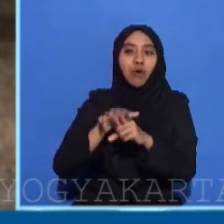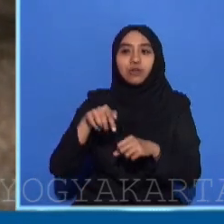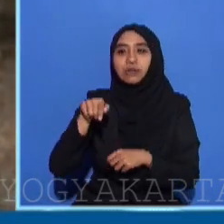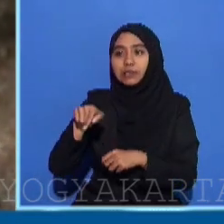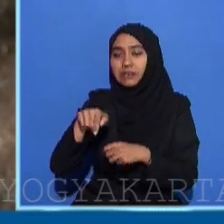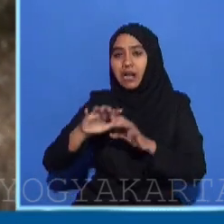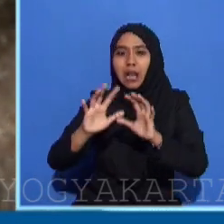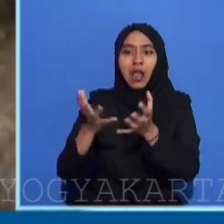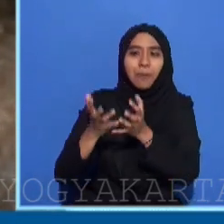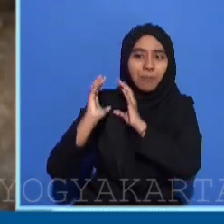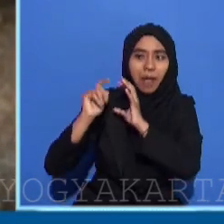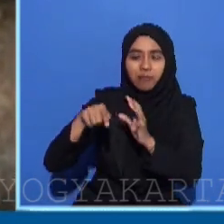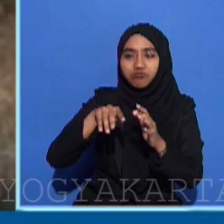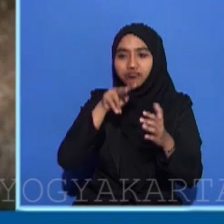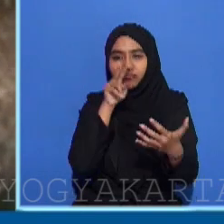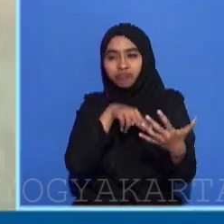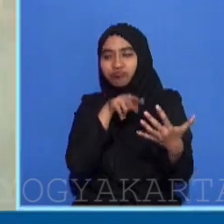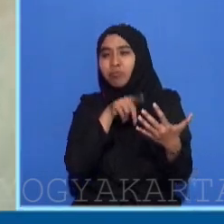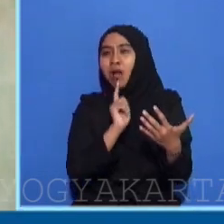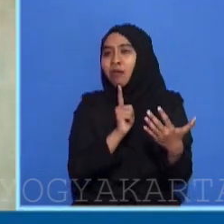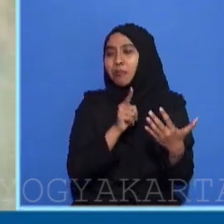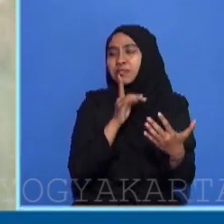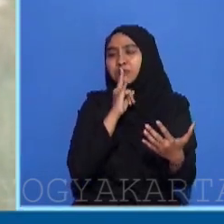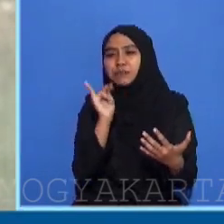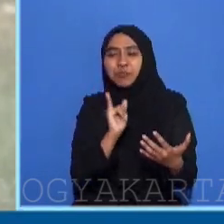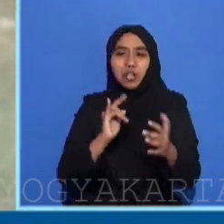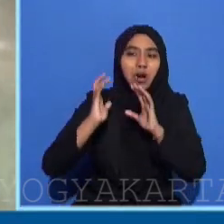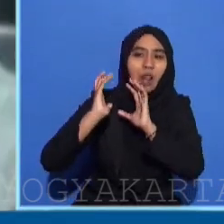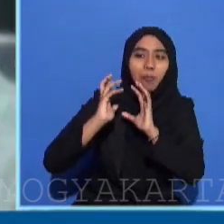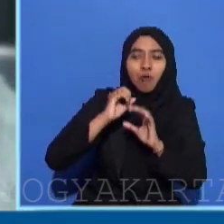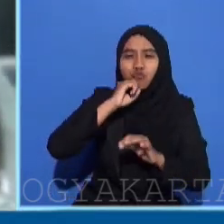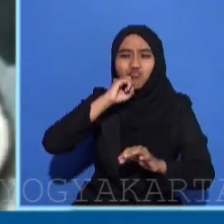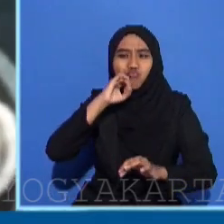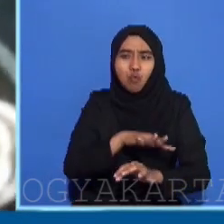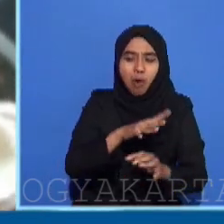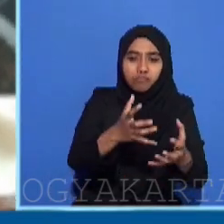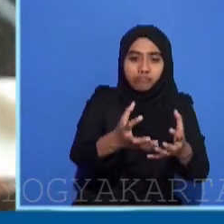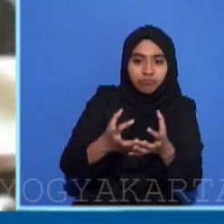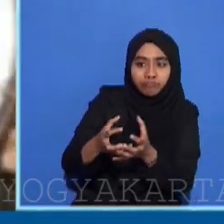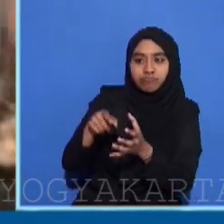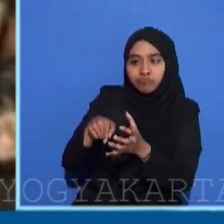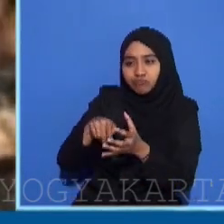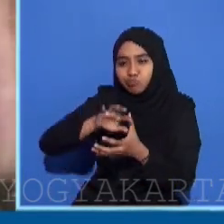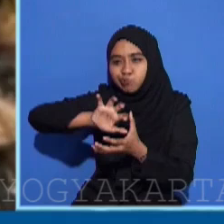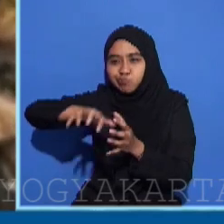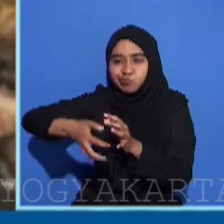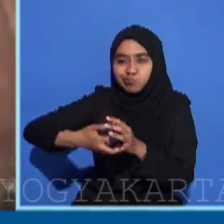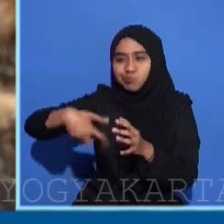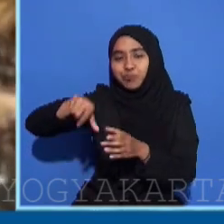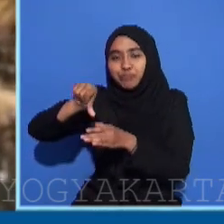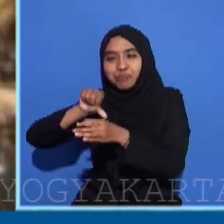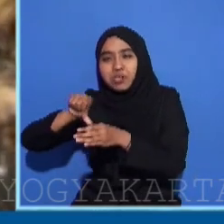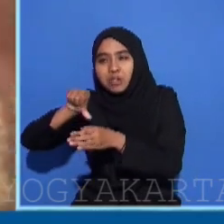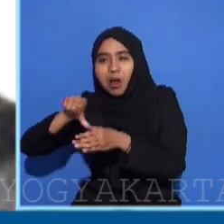pajeng salajengipun piyambakipun gadah odo-odo. Klopo ingkang ketuan kala wau dipun damel lisah klentik. Asilipun